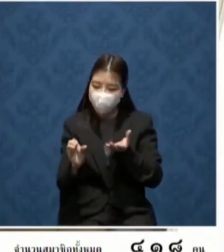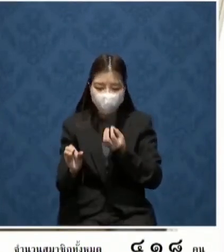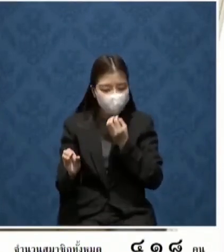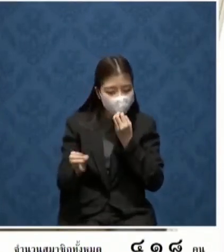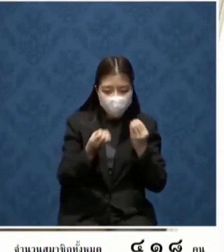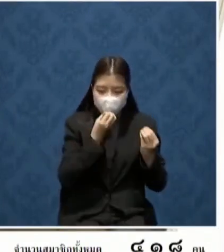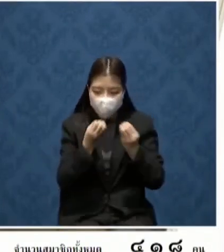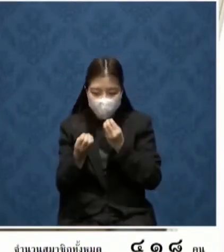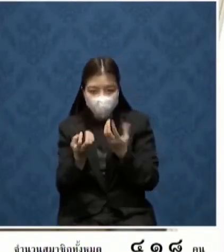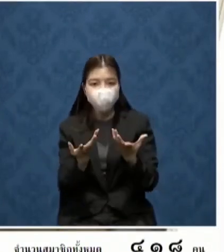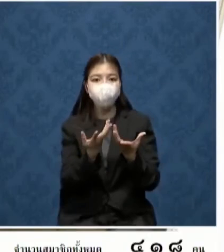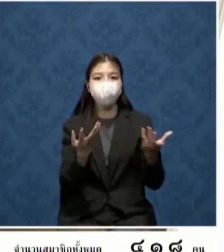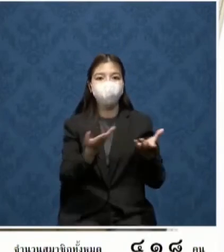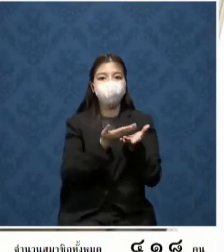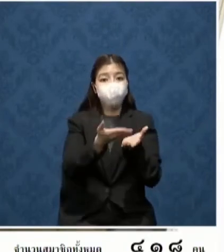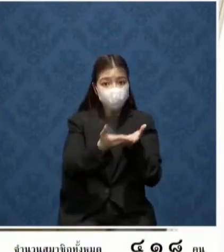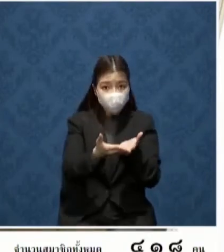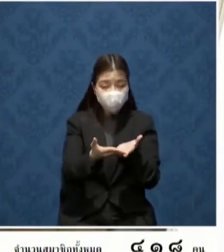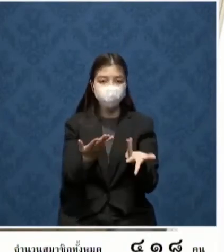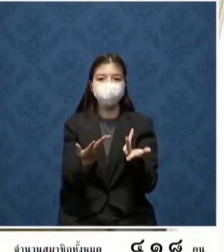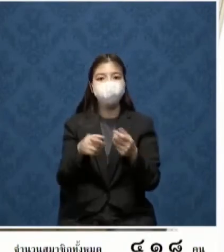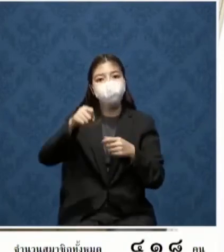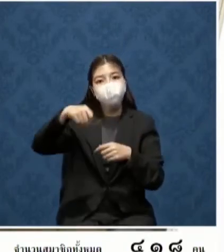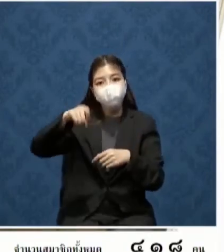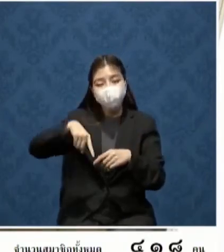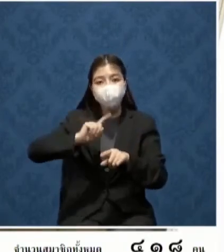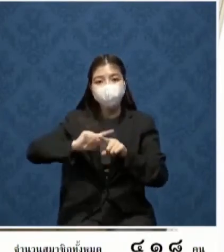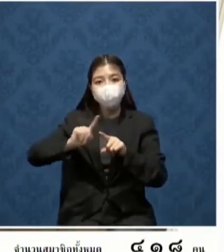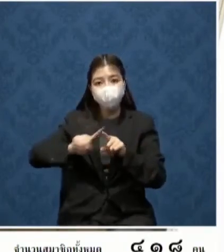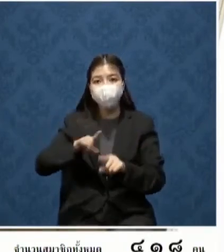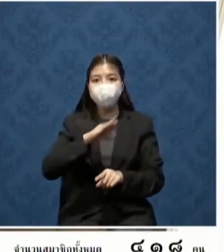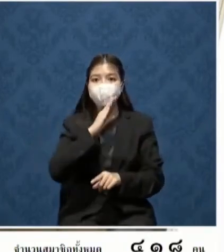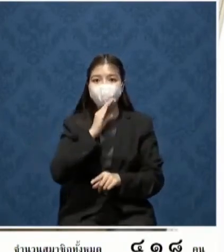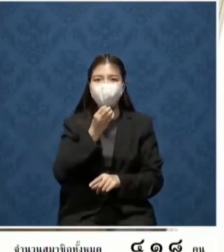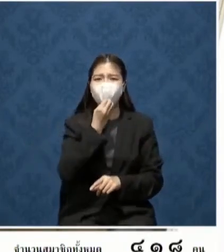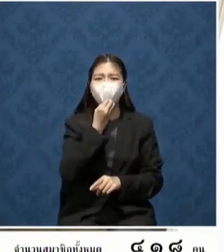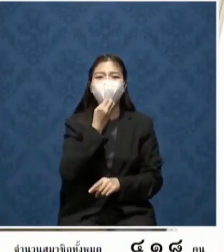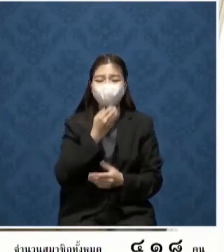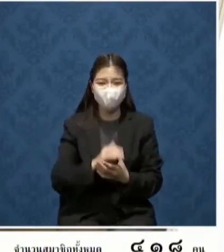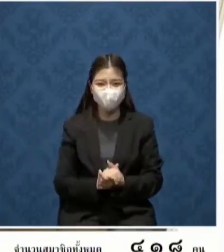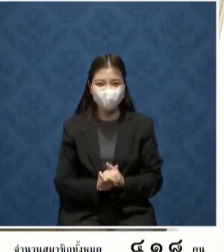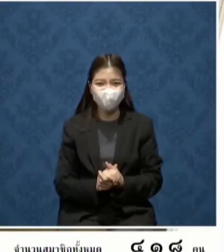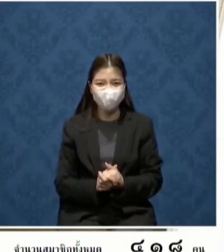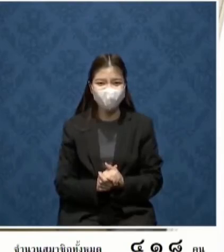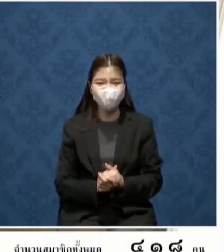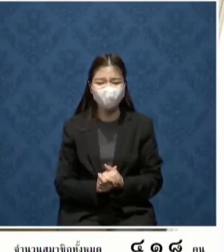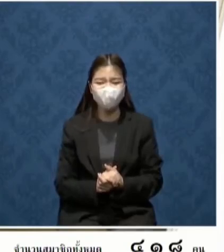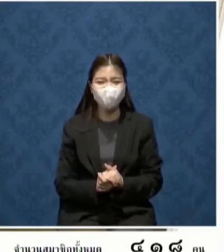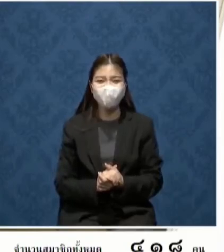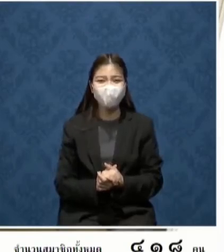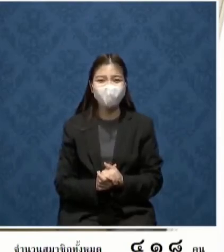karen ซ่OM ทำเพระทุกคำที่ท่านกินอย่างอาหดอรอยท่อาจจะคิดครับ